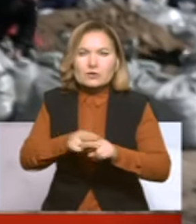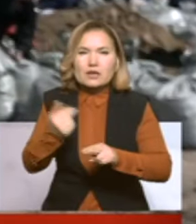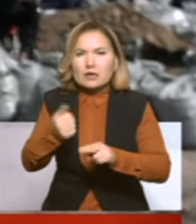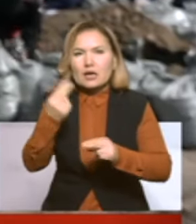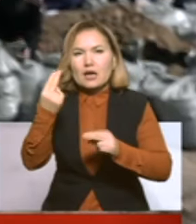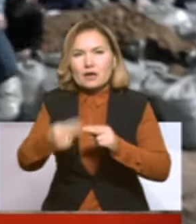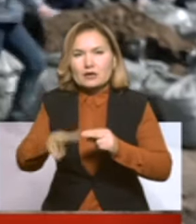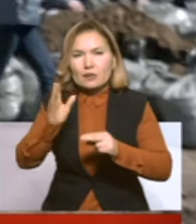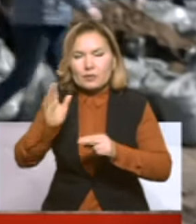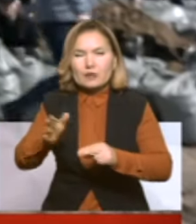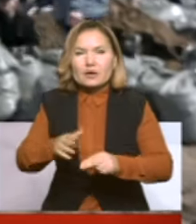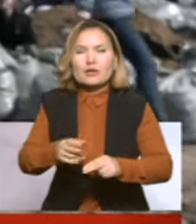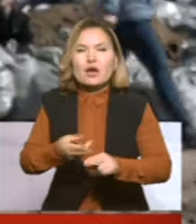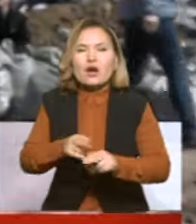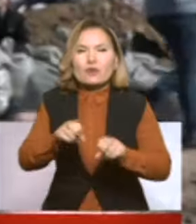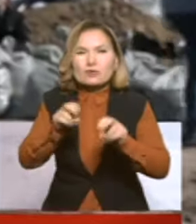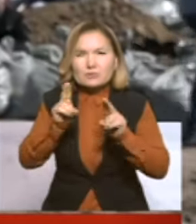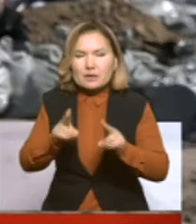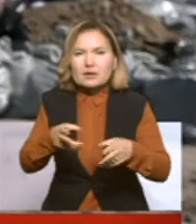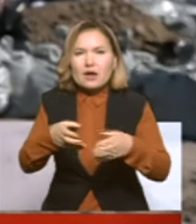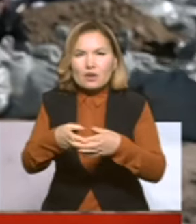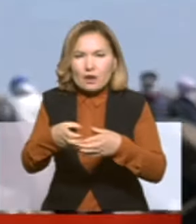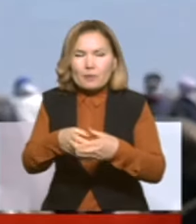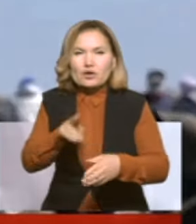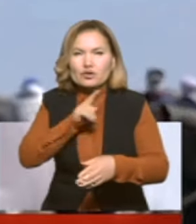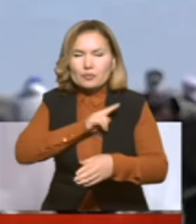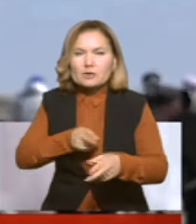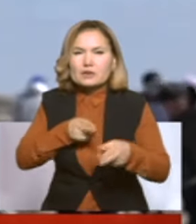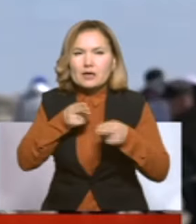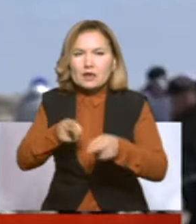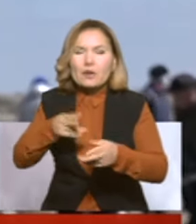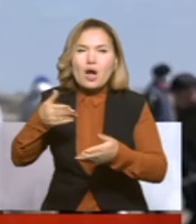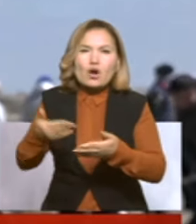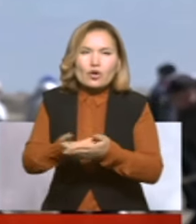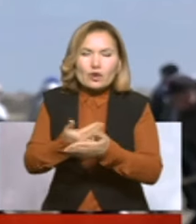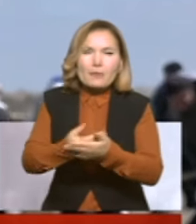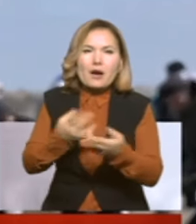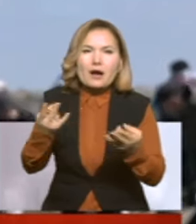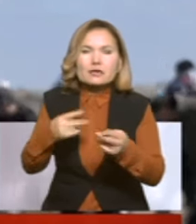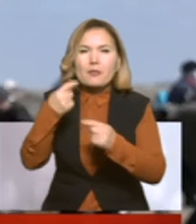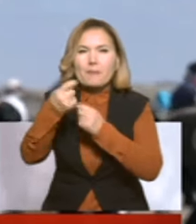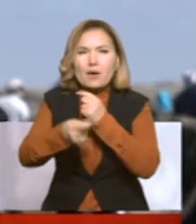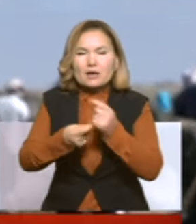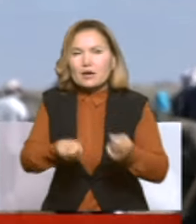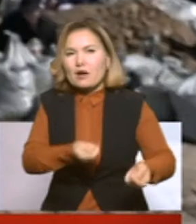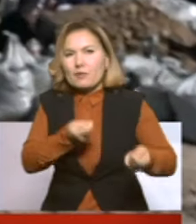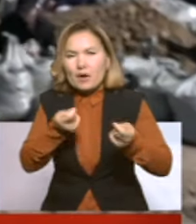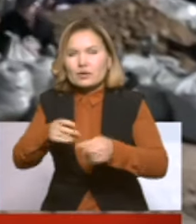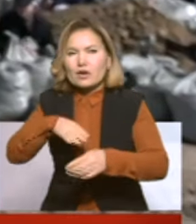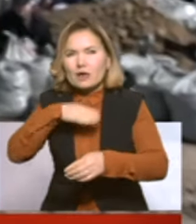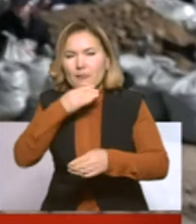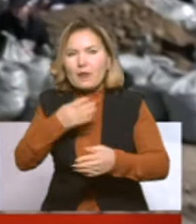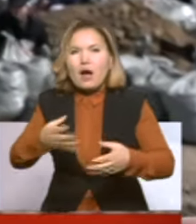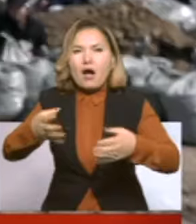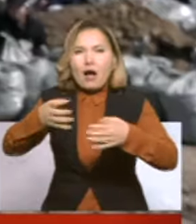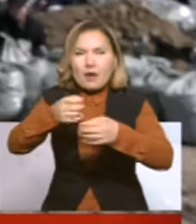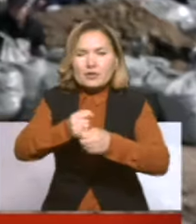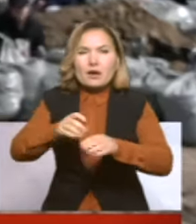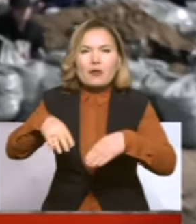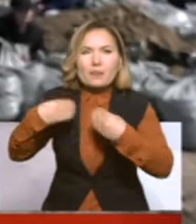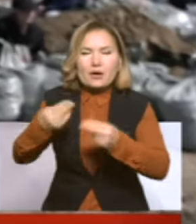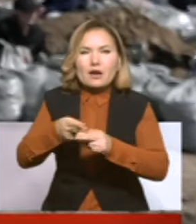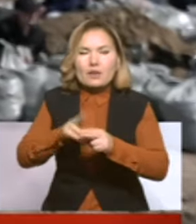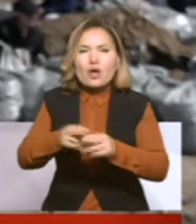штаб құрылды. Киіз үй бар мына жерде. Палатка жасақталды. Күрек қажетті материалдардың барлығы жеткілікті. Қапшық келіп жатыр. Күннің